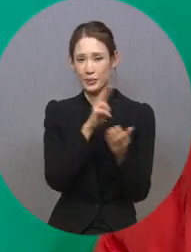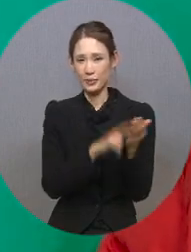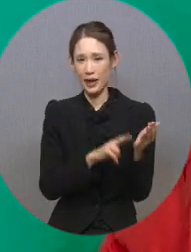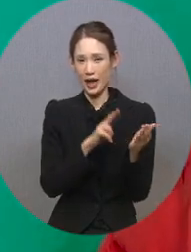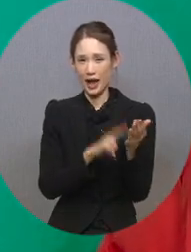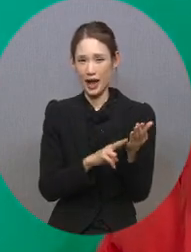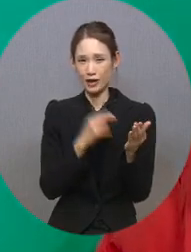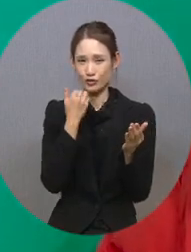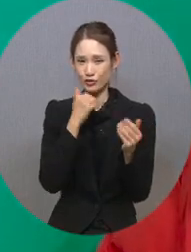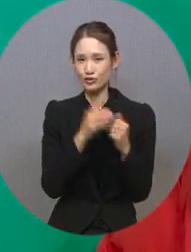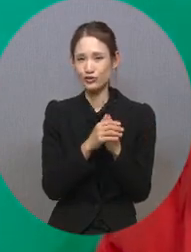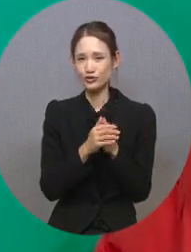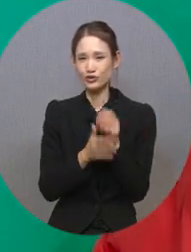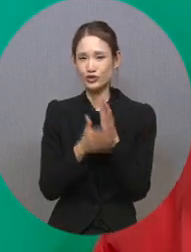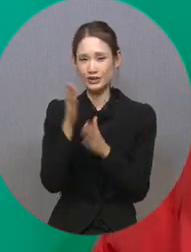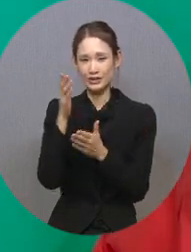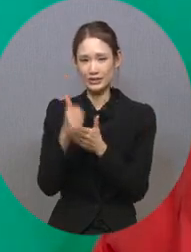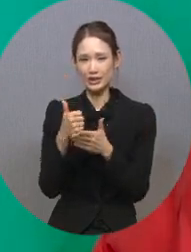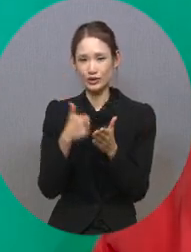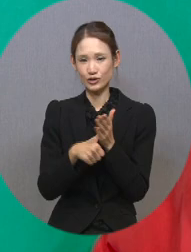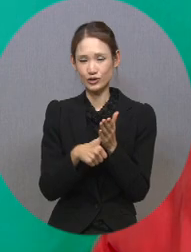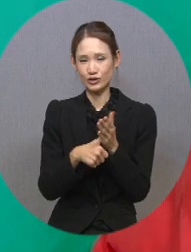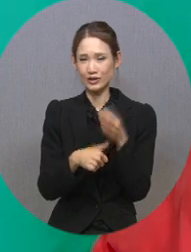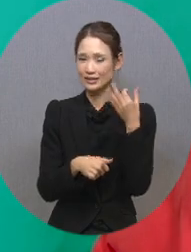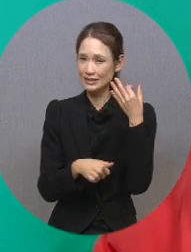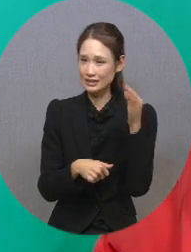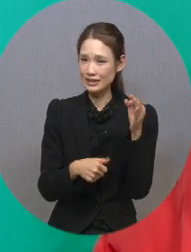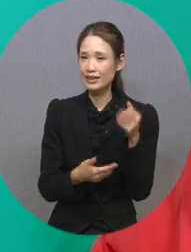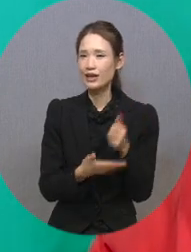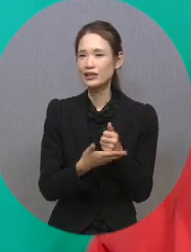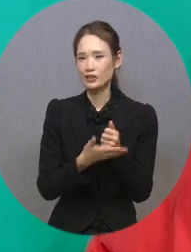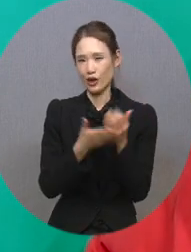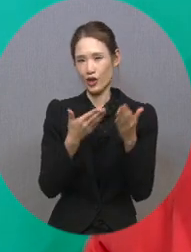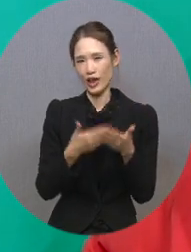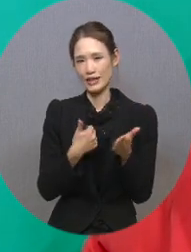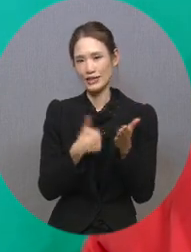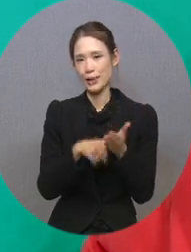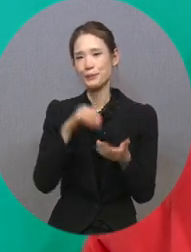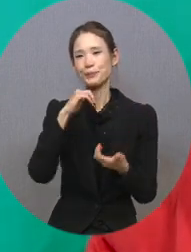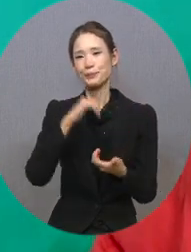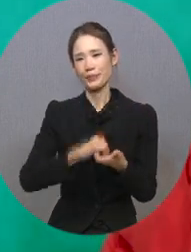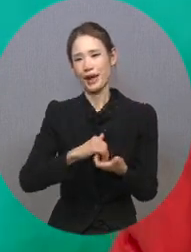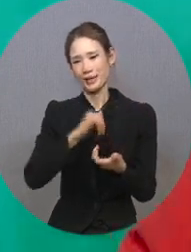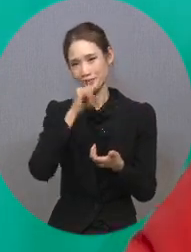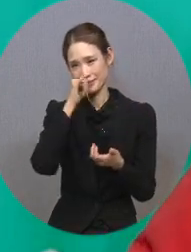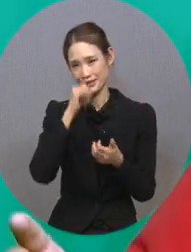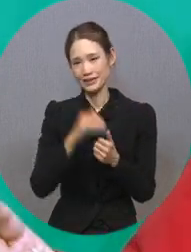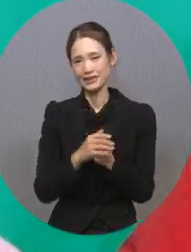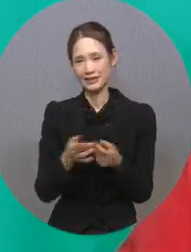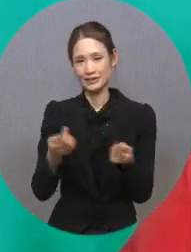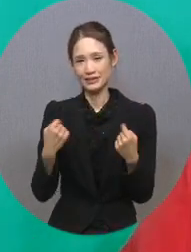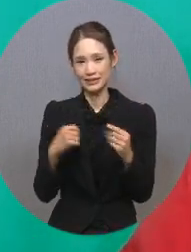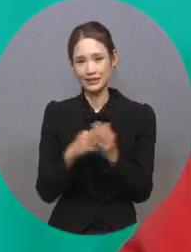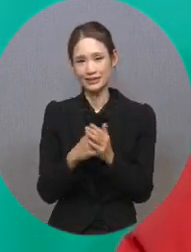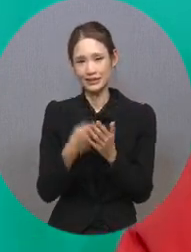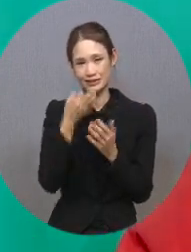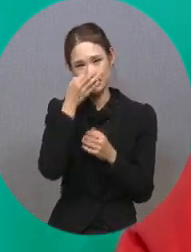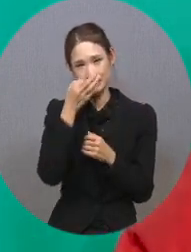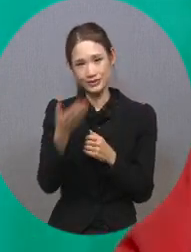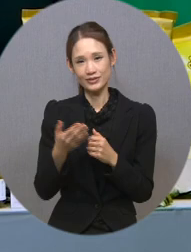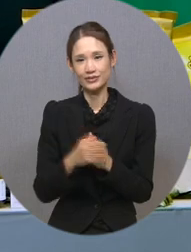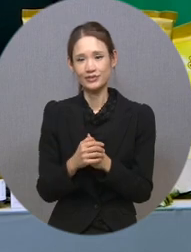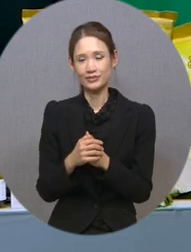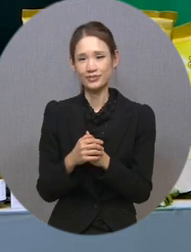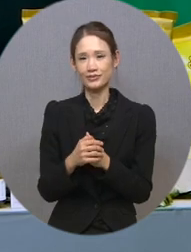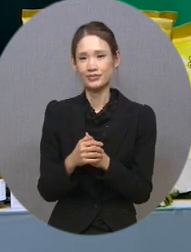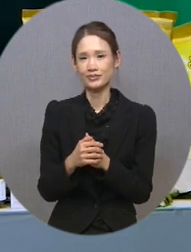아닙니다. 그렇죠. 시장 군수가 품질을 인정하고 추천하는 제품에 한해서 남도장터 입점해가지고 지금 현재 이렇게 선보이고